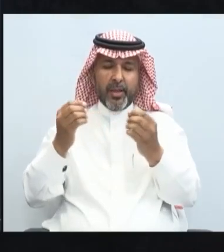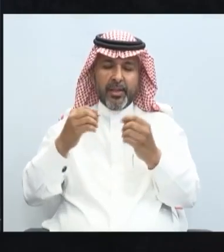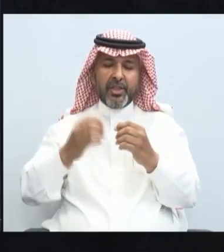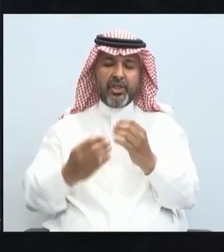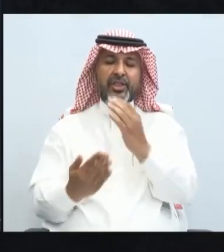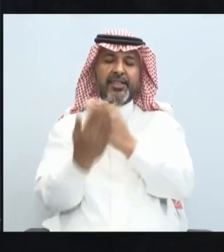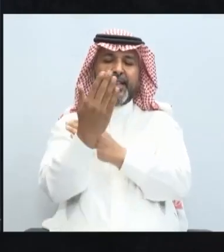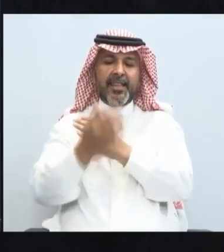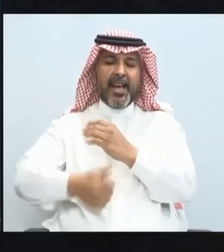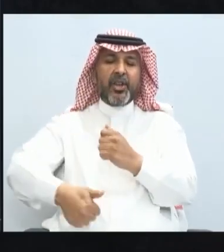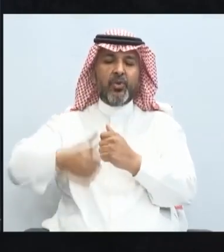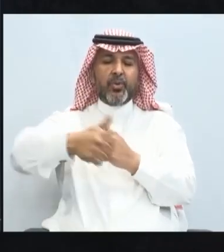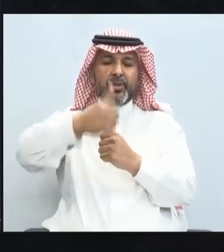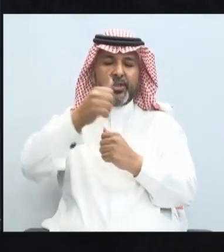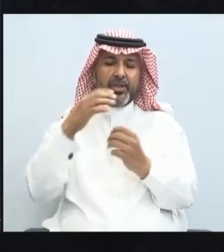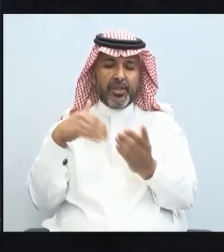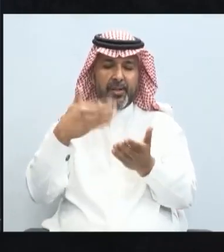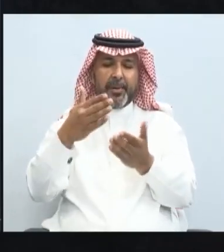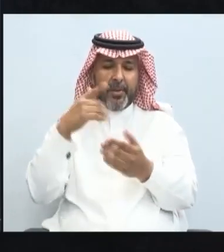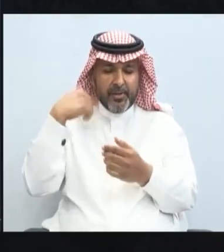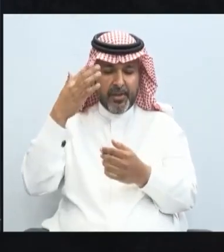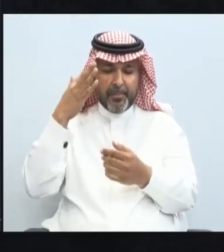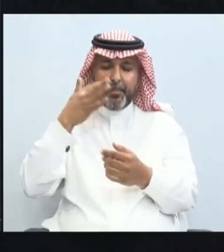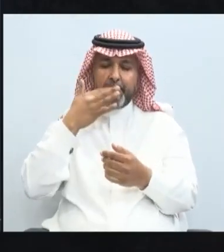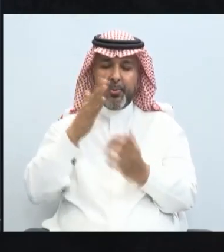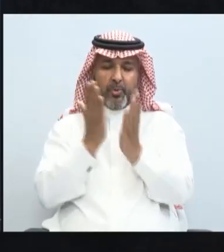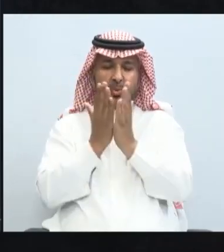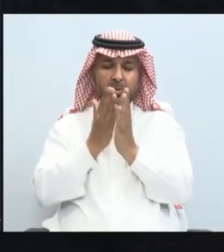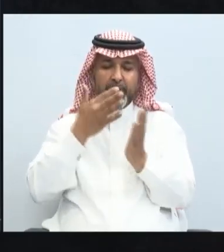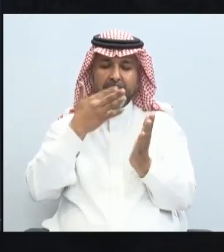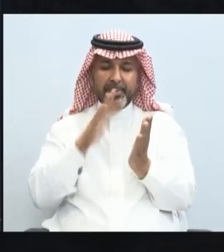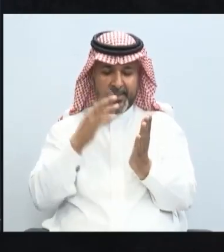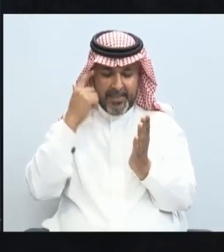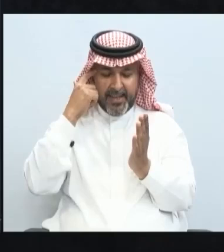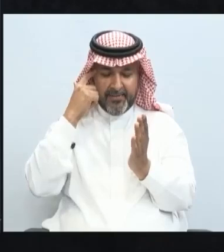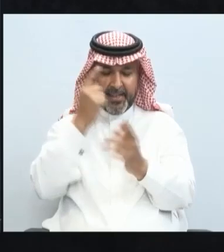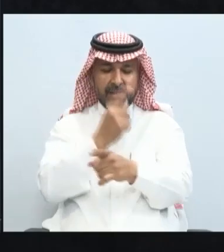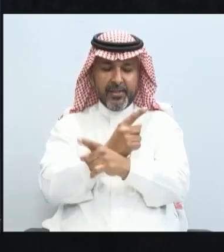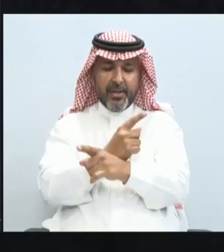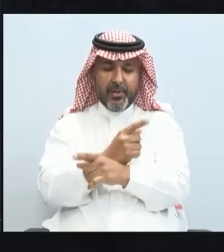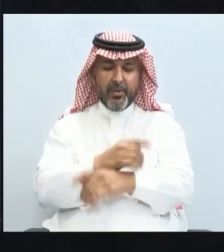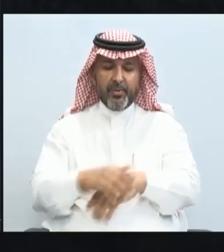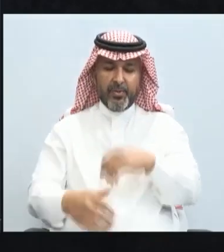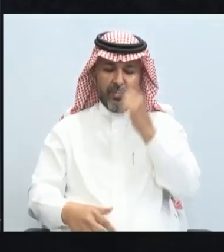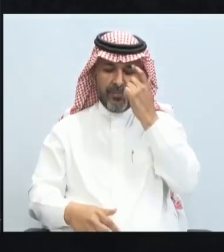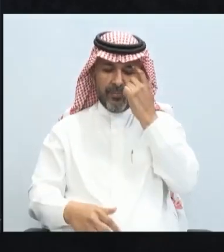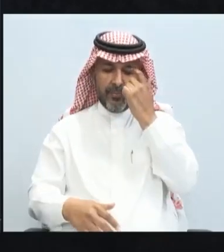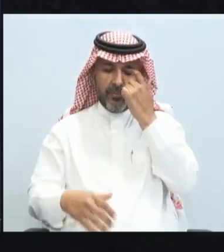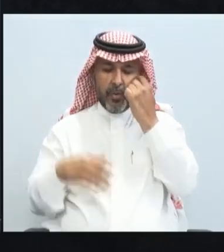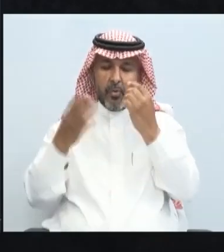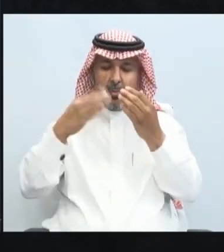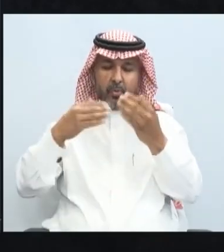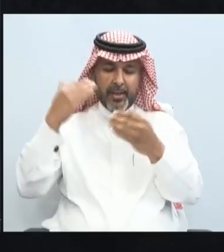المقرر عليكم باذن الله تعالى بتميز وتفوق و يعني باذن الله يرفع مستواكم في